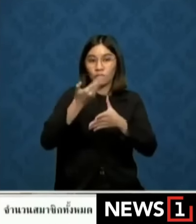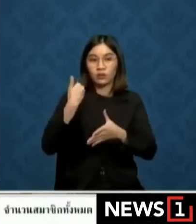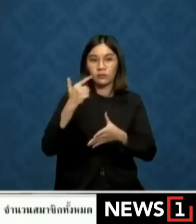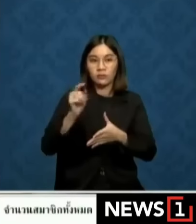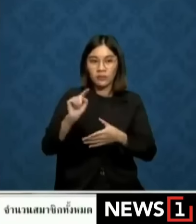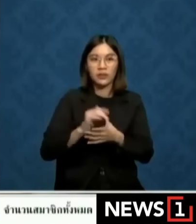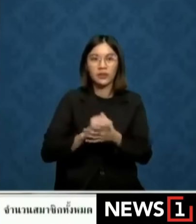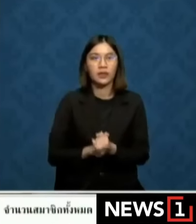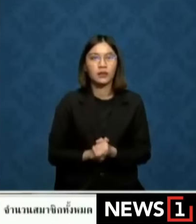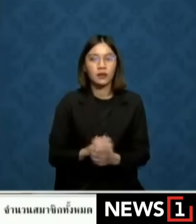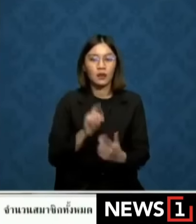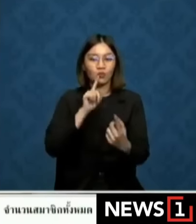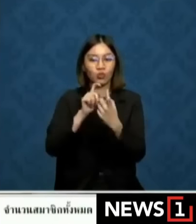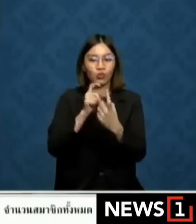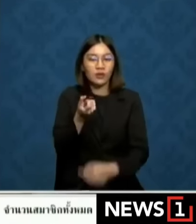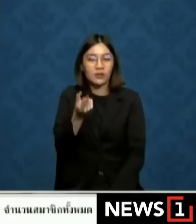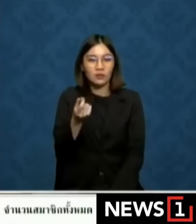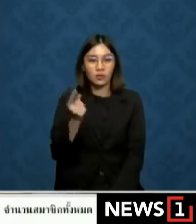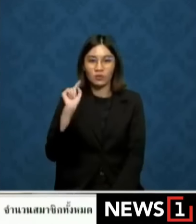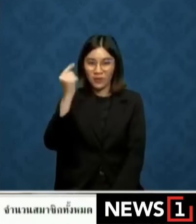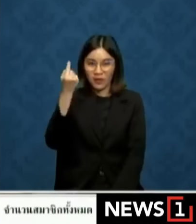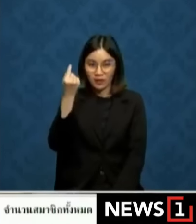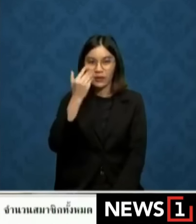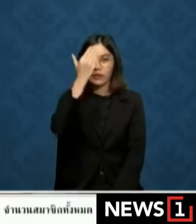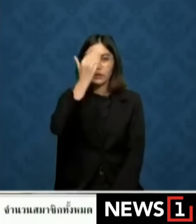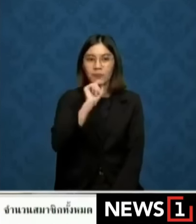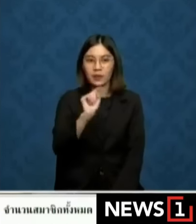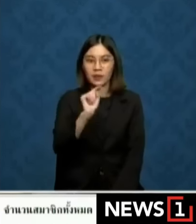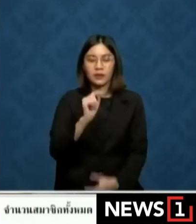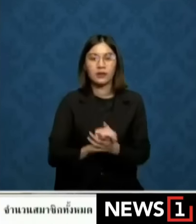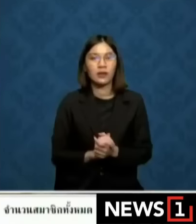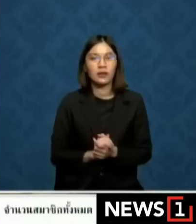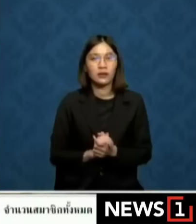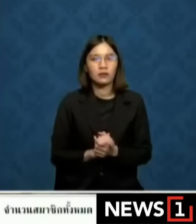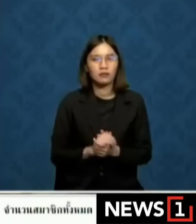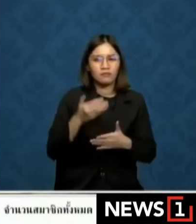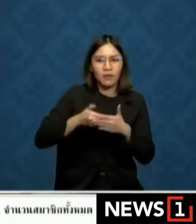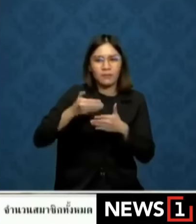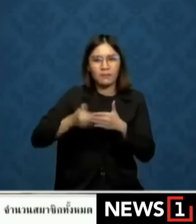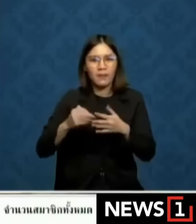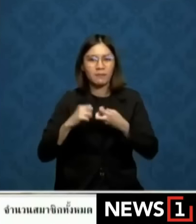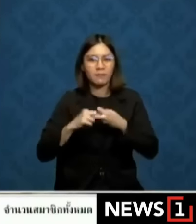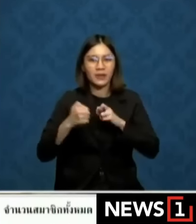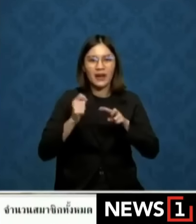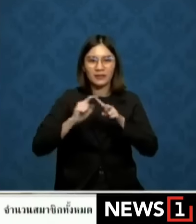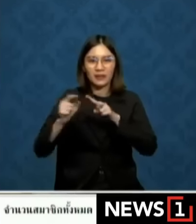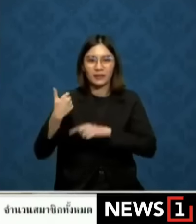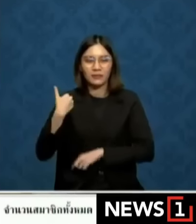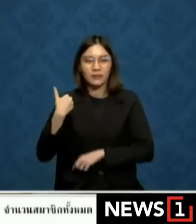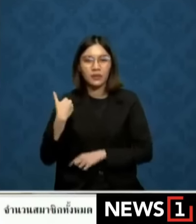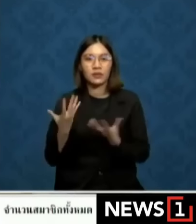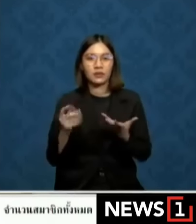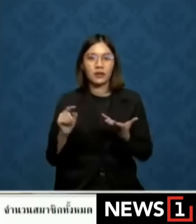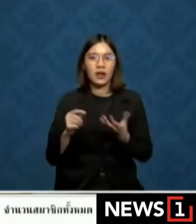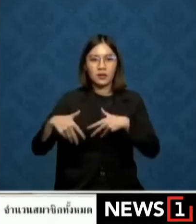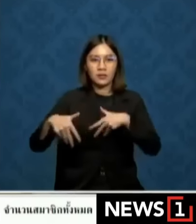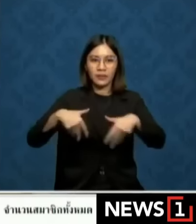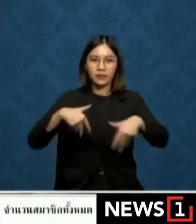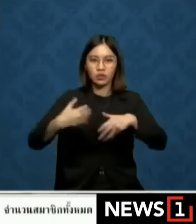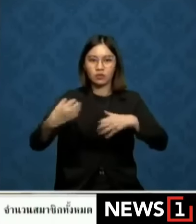ที่ส่งผลกระทบต่อระบบนิเวศแทนอยากให้แก้โดยเร็ววันนี้ตนได้รับการประสานว่ามีการนำยตินี้เข้